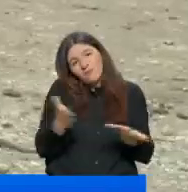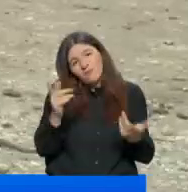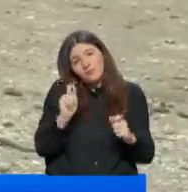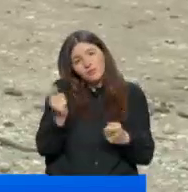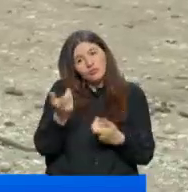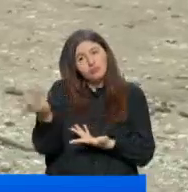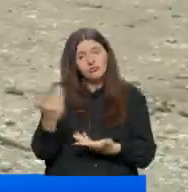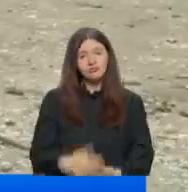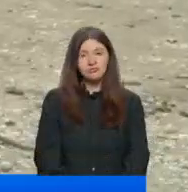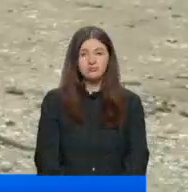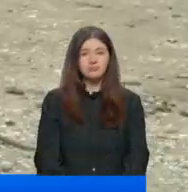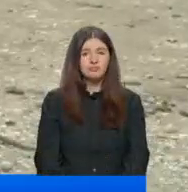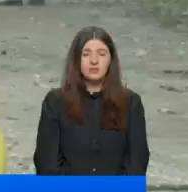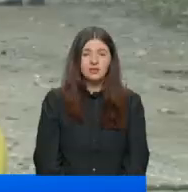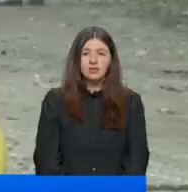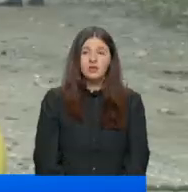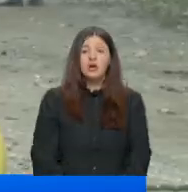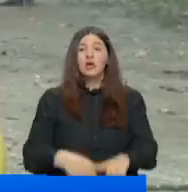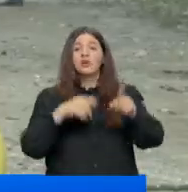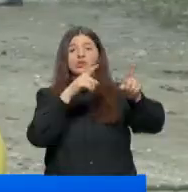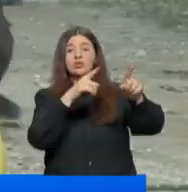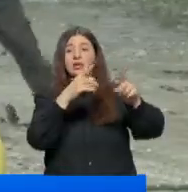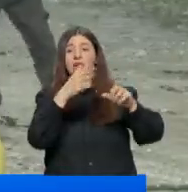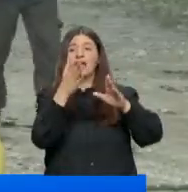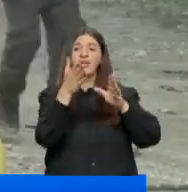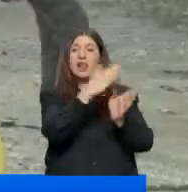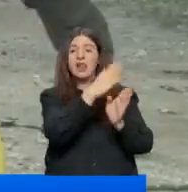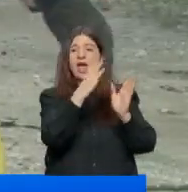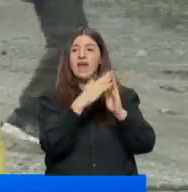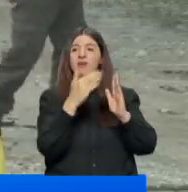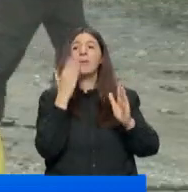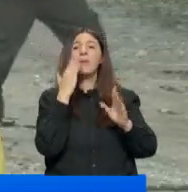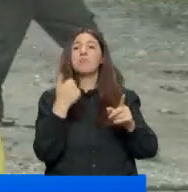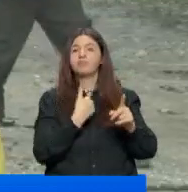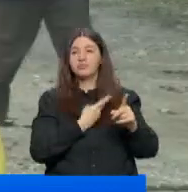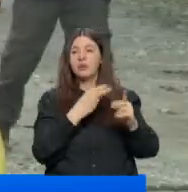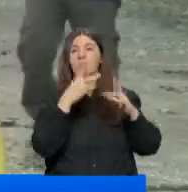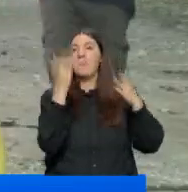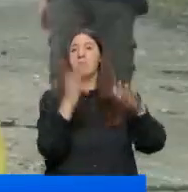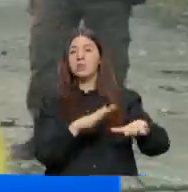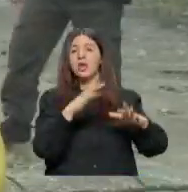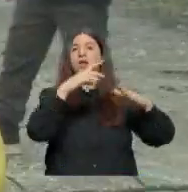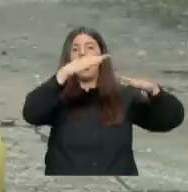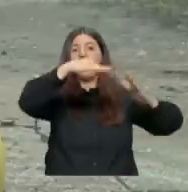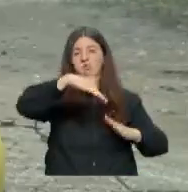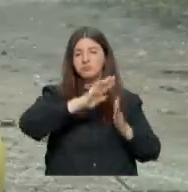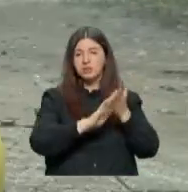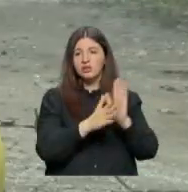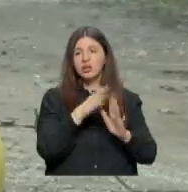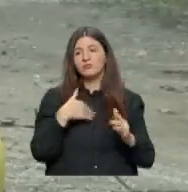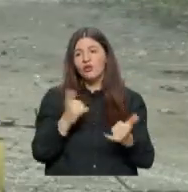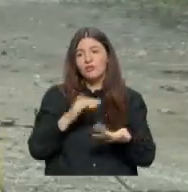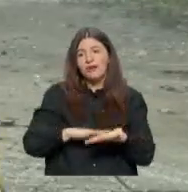korumaya çalışıyor. Şuradaki yan ev pembe, bizim de yıkıldı, göçtü.